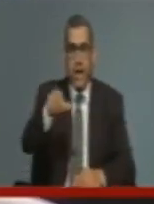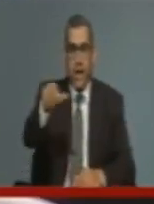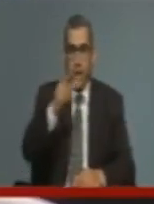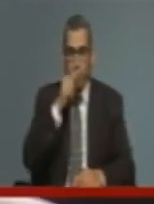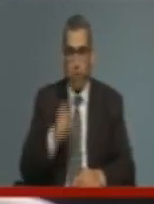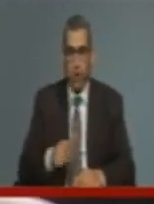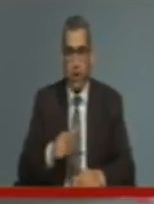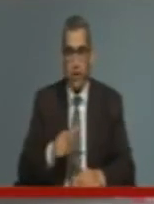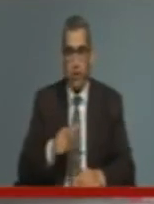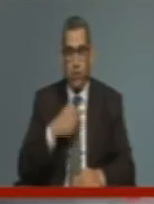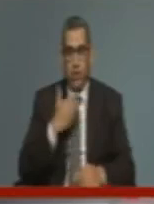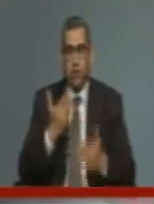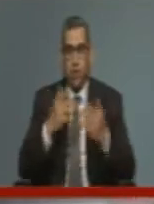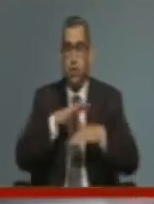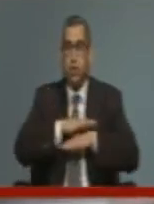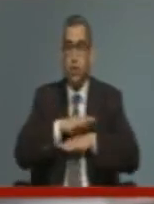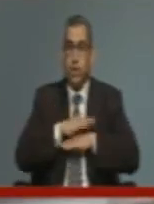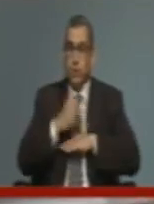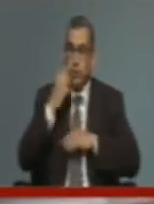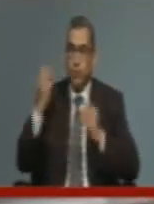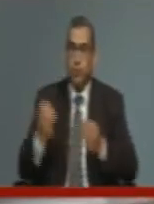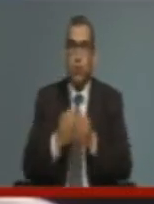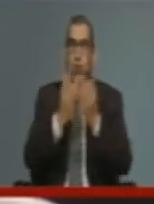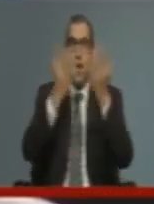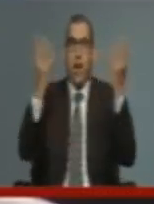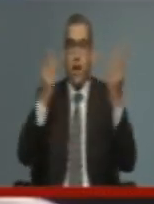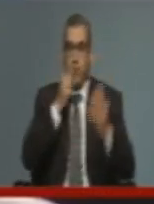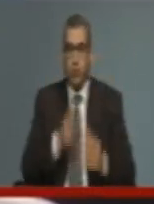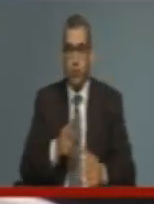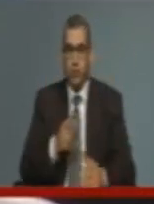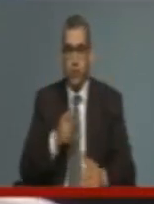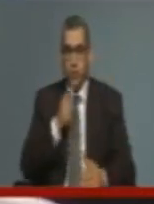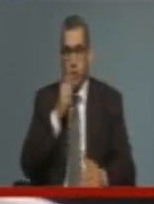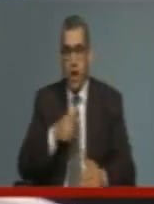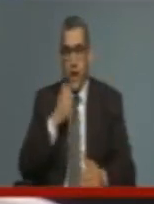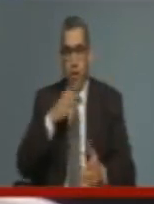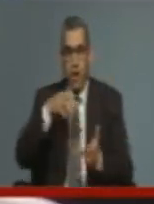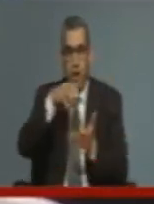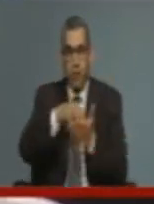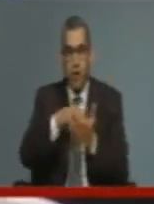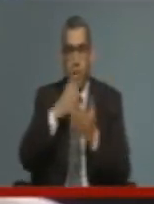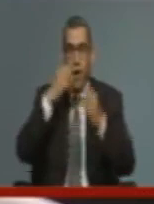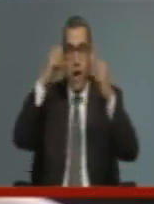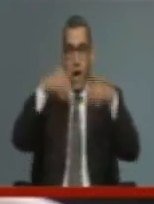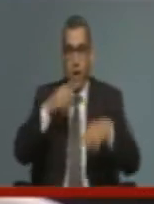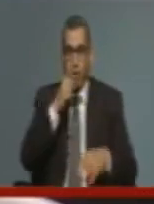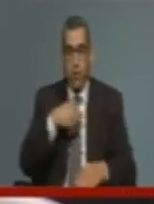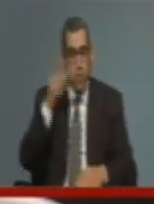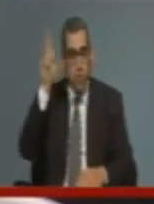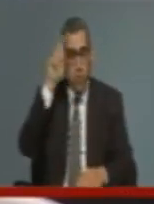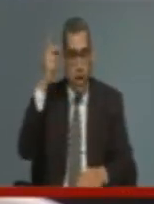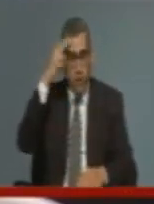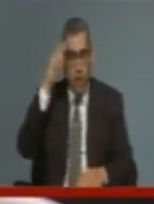مزوجة الشباك يا منورة الجناديل، يا نهر جاري من الكرم ما يعرفش معنى